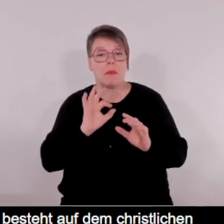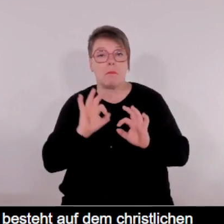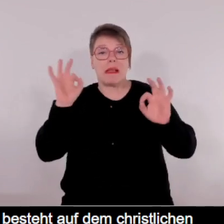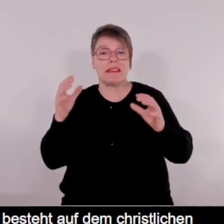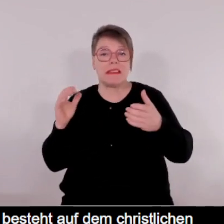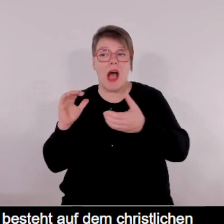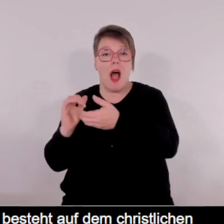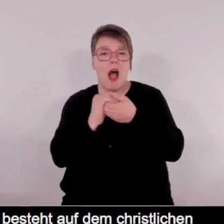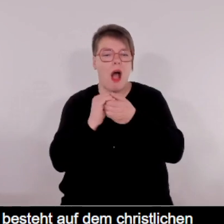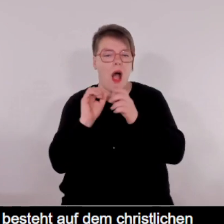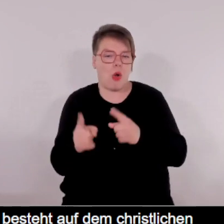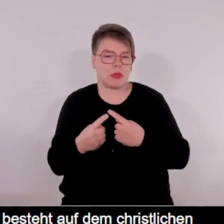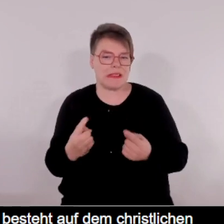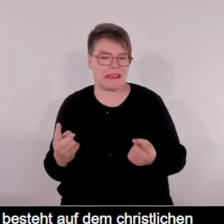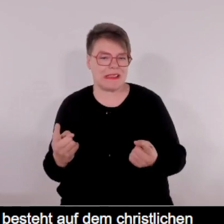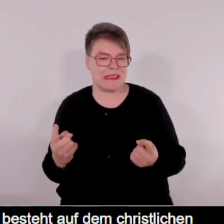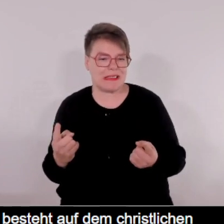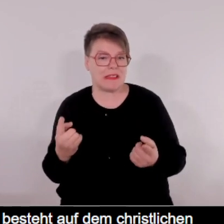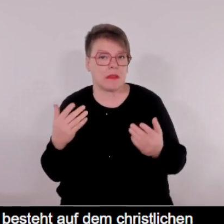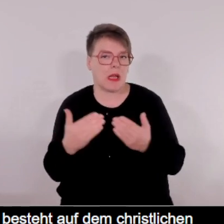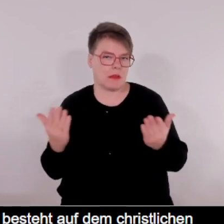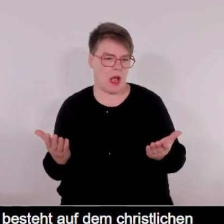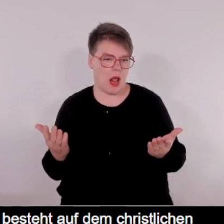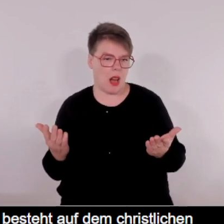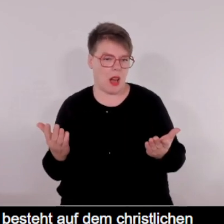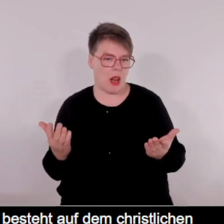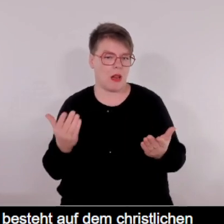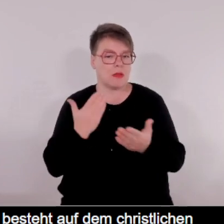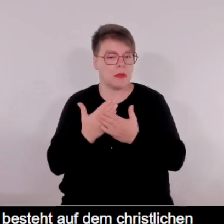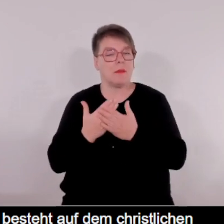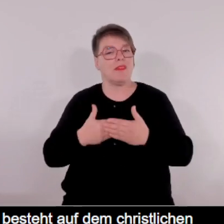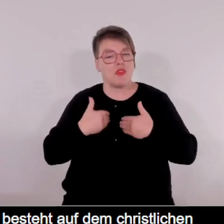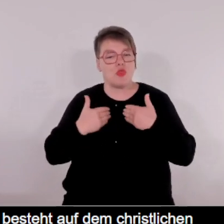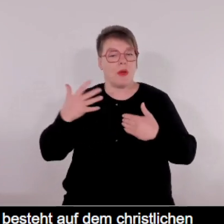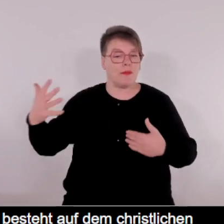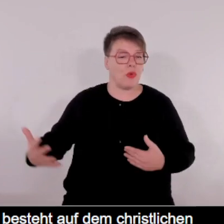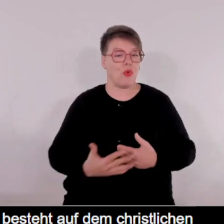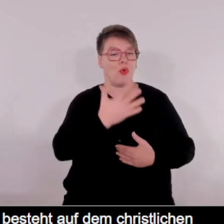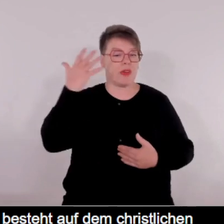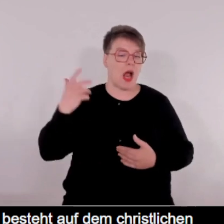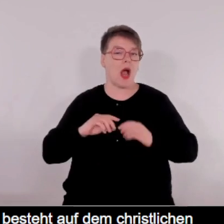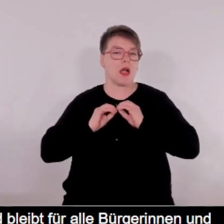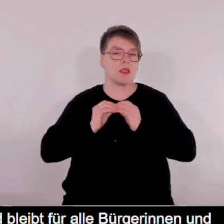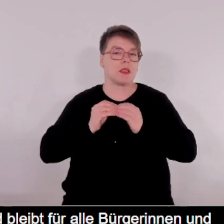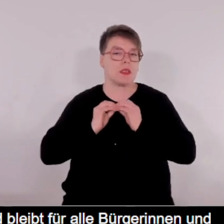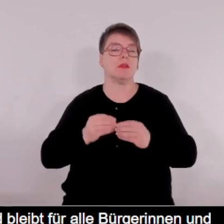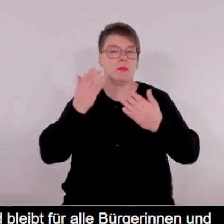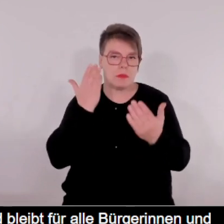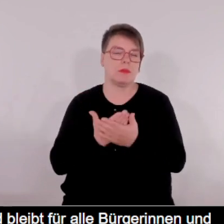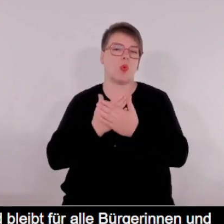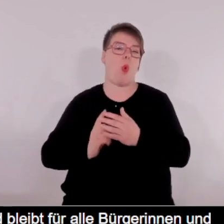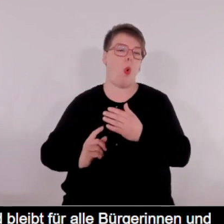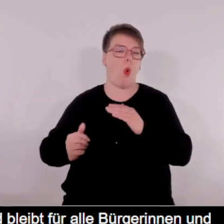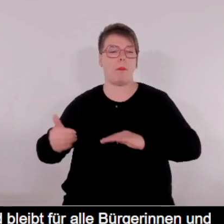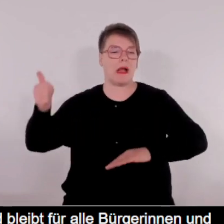jetzt eigentlich Zeit zum Durchschnaufen besteht für alle. Wir kennen ja den alten Satz von Karl Valentin, wenn die Startezeit vorbei ist, wird es auch wieder